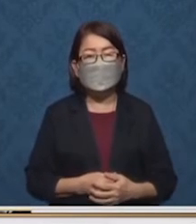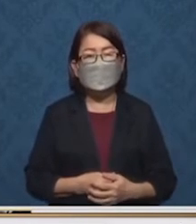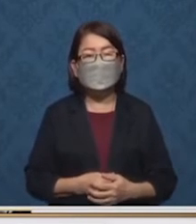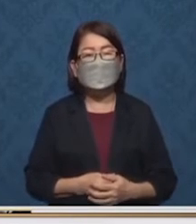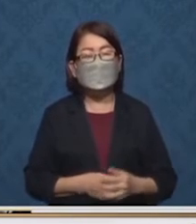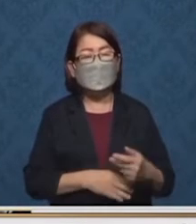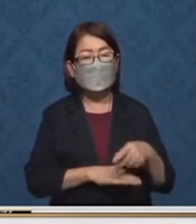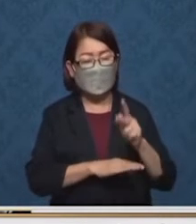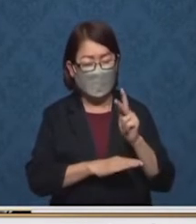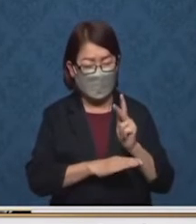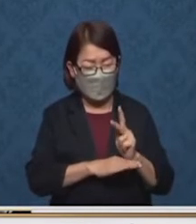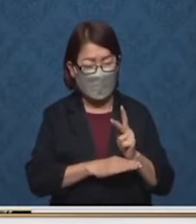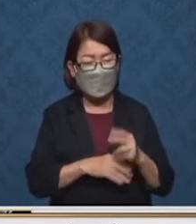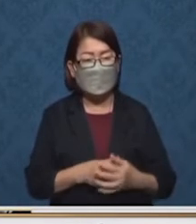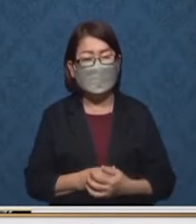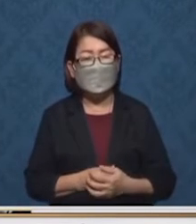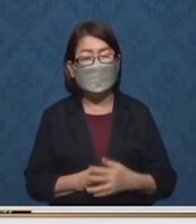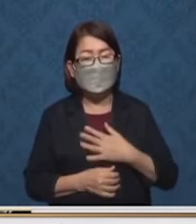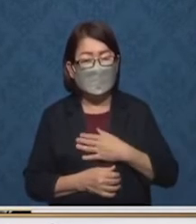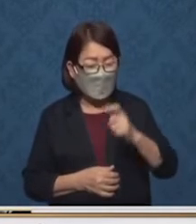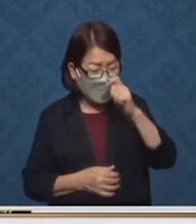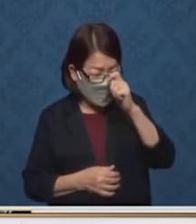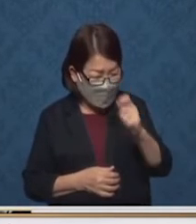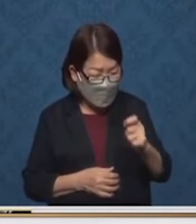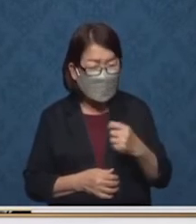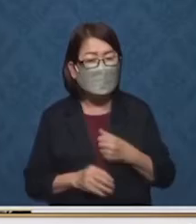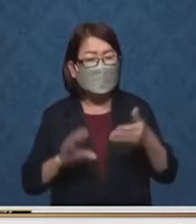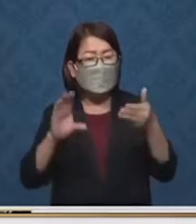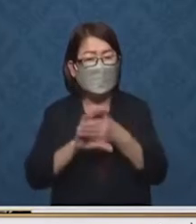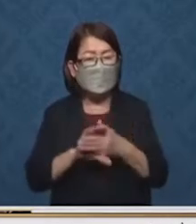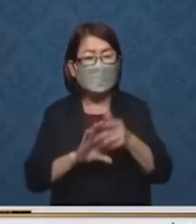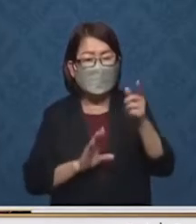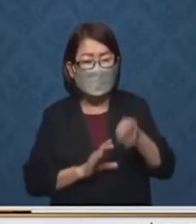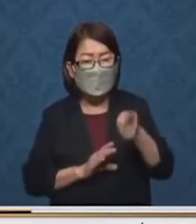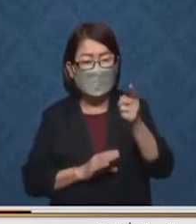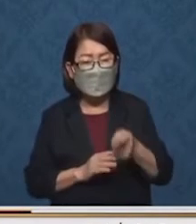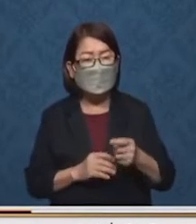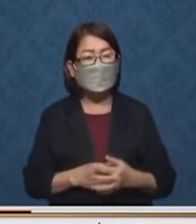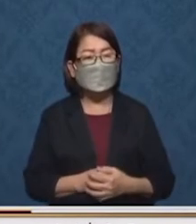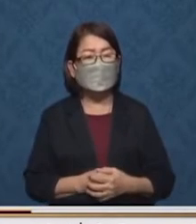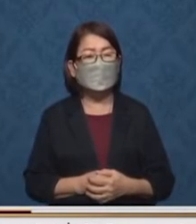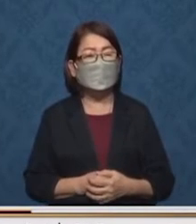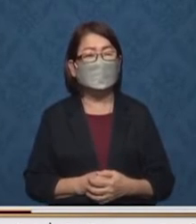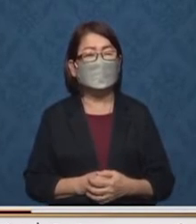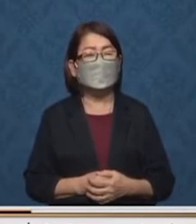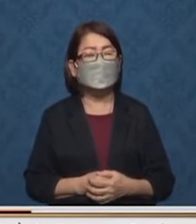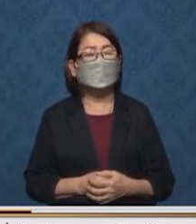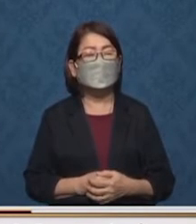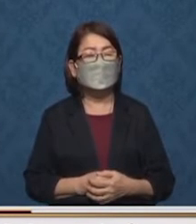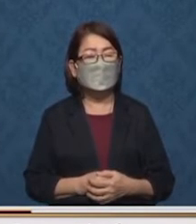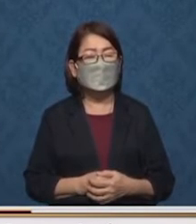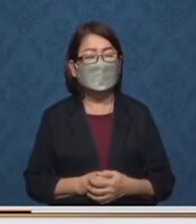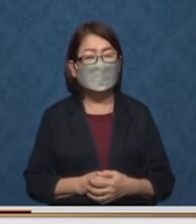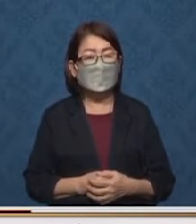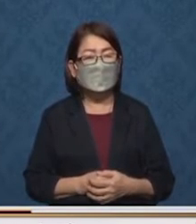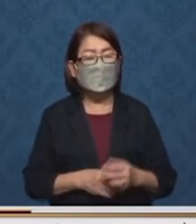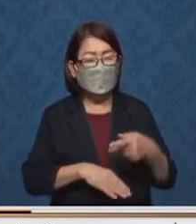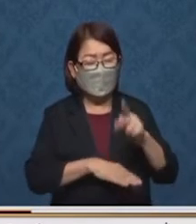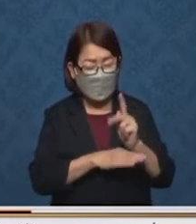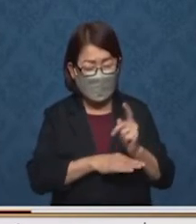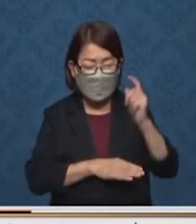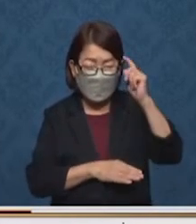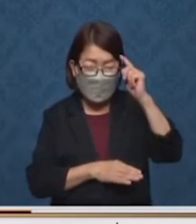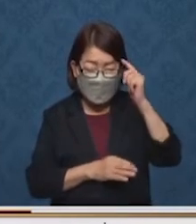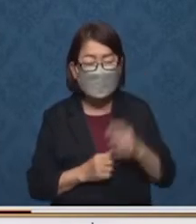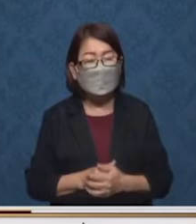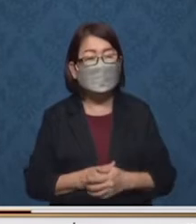ผมกำลังครับด้วยความเคารพครับผมขอสไลด์ภาพเดิมครับมาทำงานครับความเสียหายอย่าง